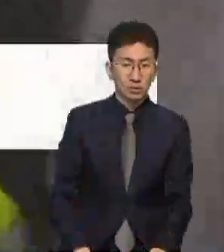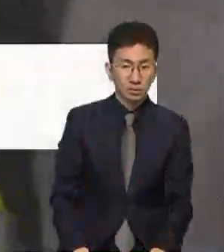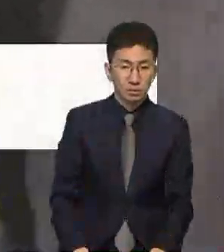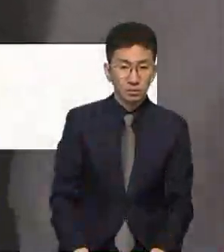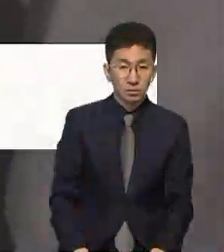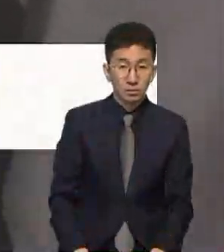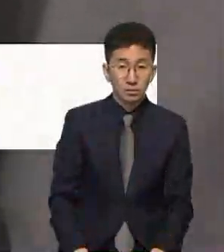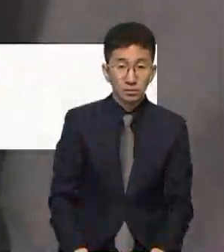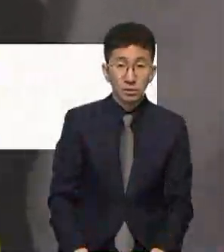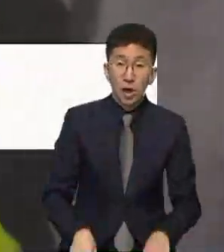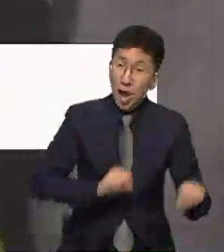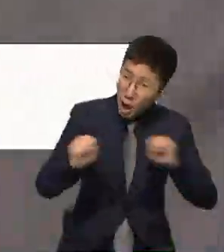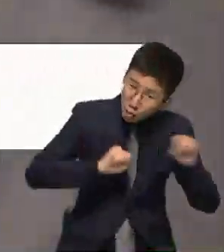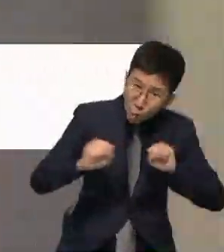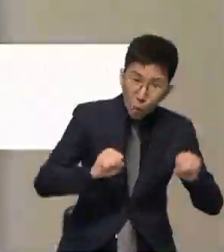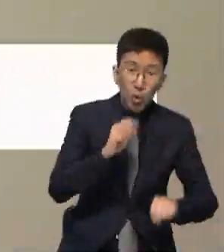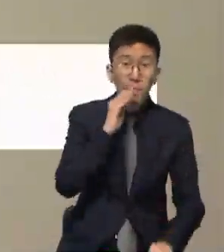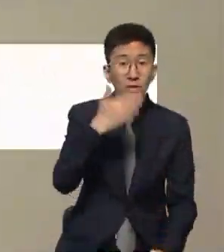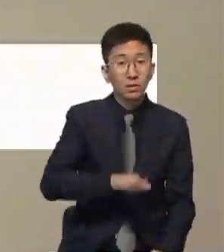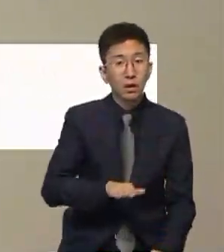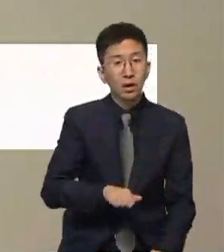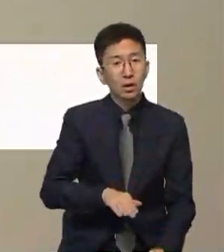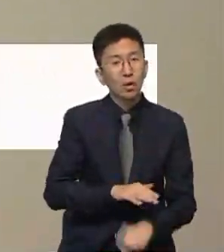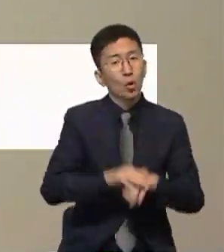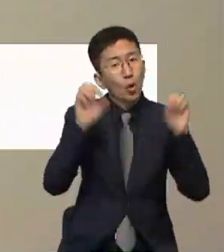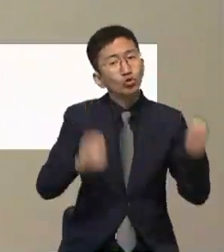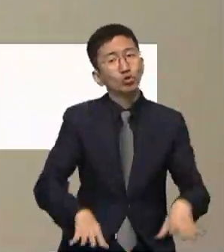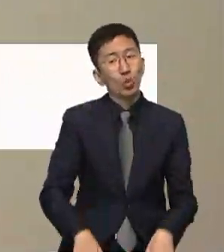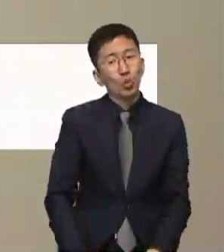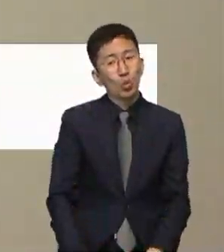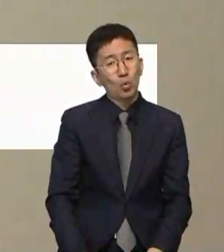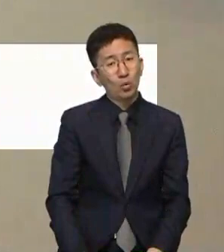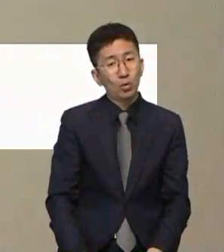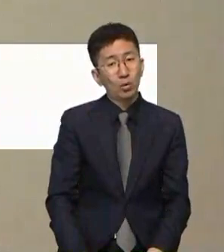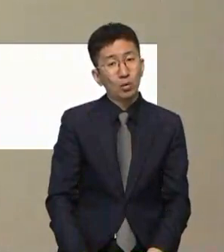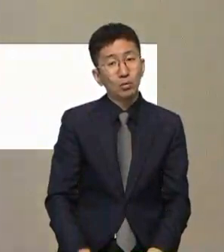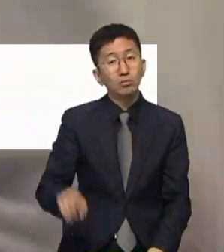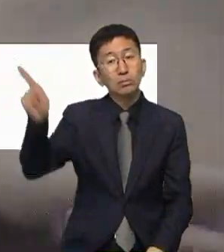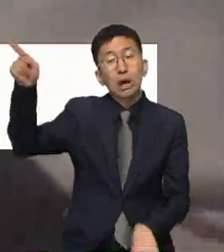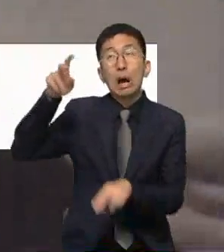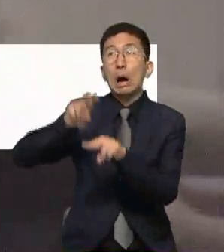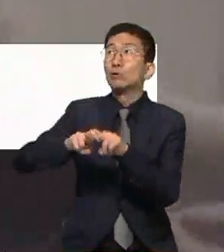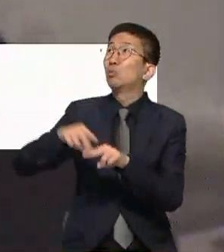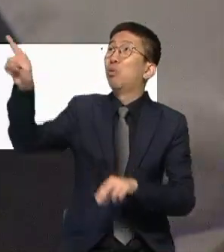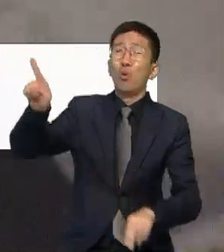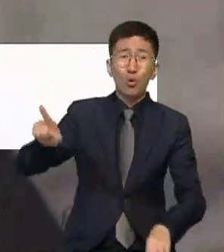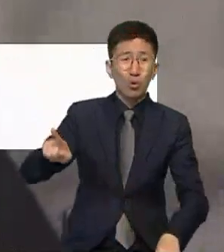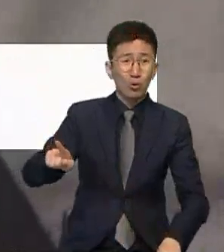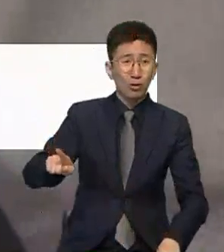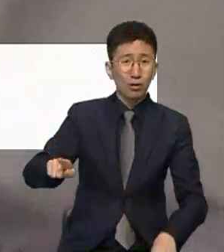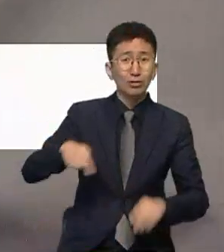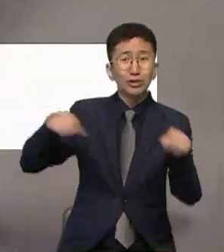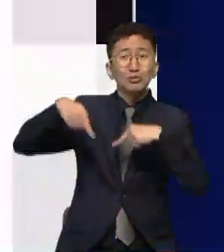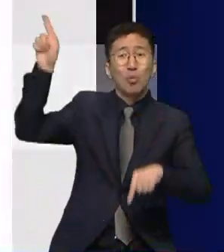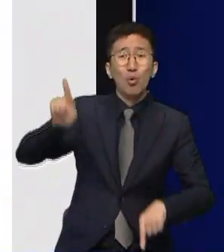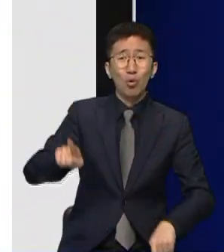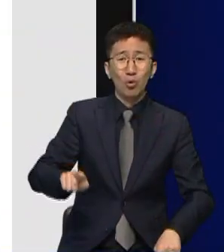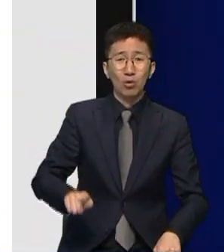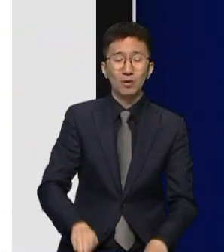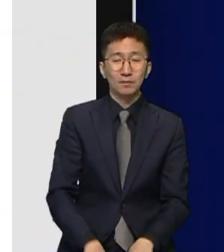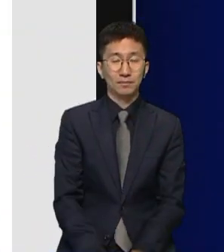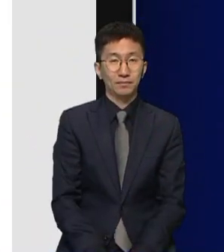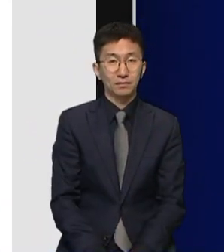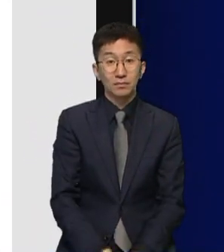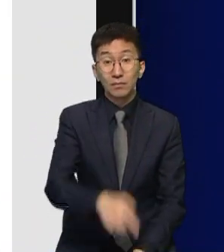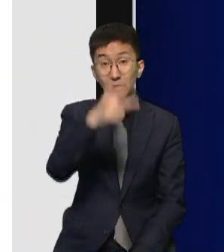거는 다 했는데 뭐 그건 의미 없지 않나요? 그 사람들이야 거기 앉아도 뭘 알겠어요.